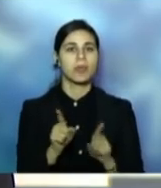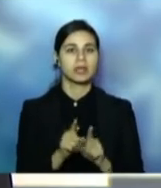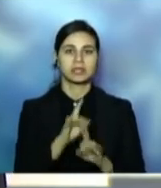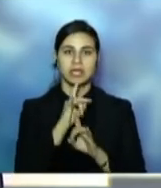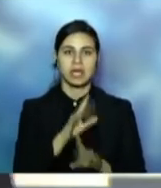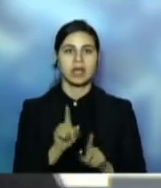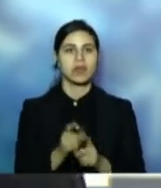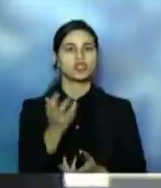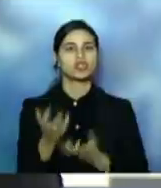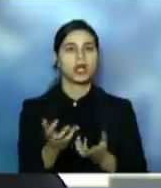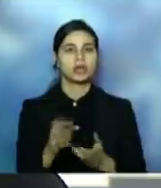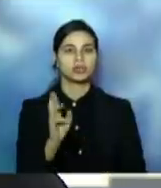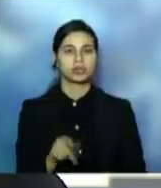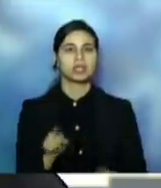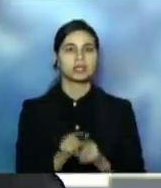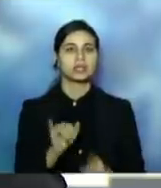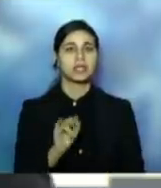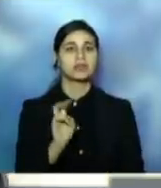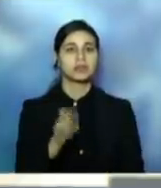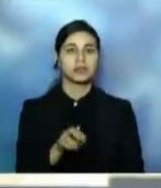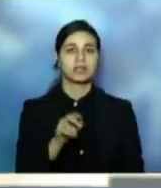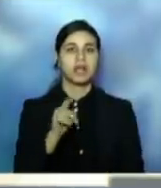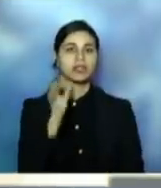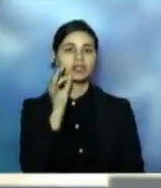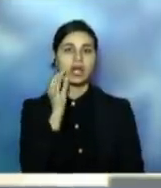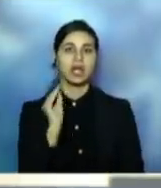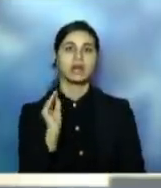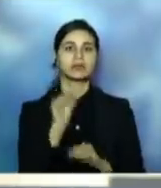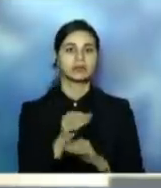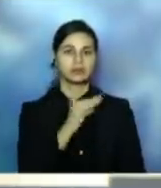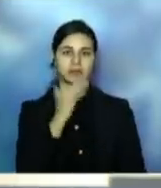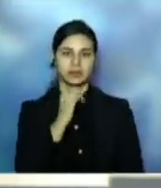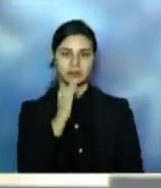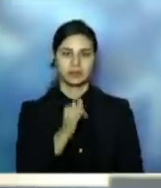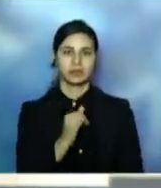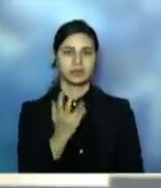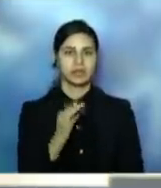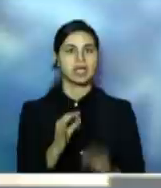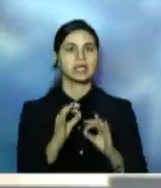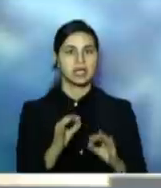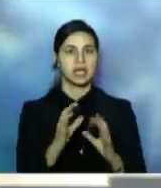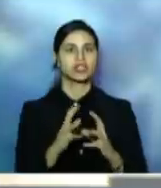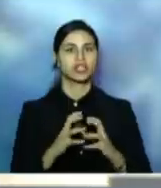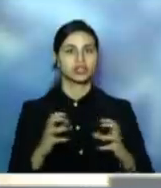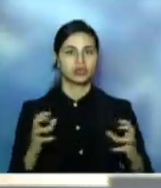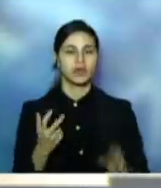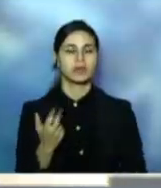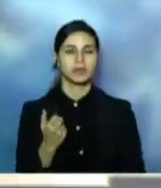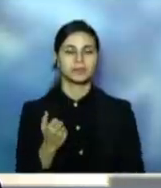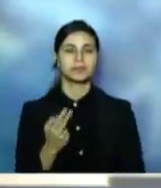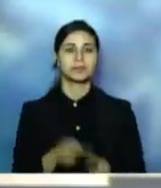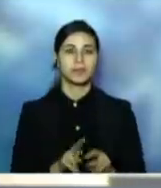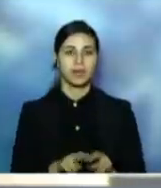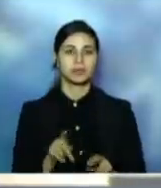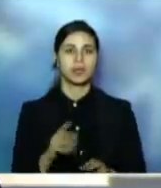იქნება ჩახარშული და ისევ სადმივედით გლიკემიური ინდექსი იქნება უფრო დაბალი. უფრო ნელა შეიწოვება. უფრო ნელა შეიწოვება.